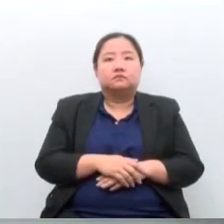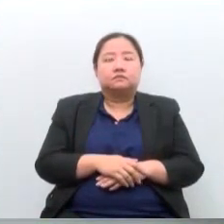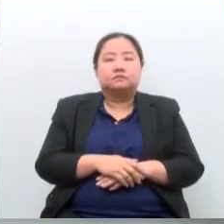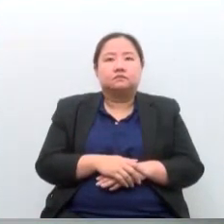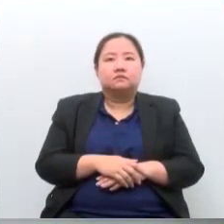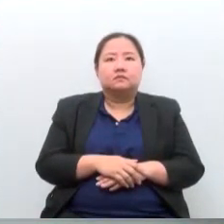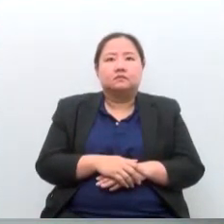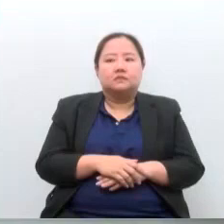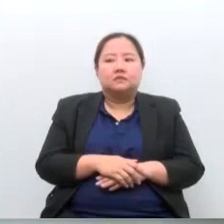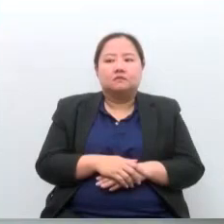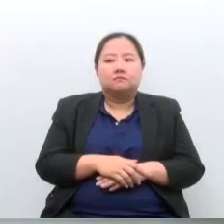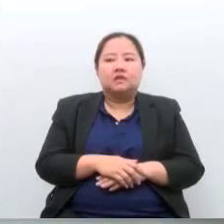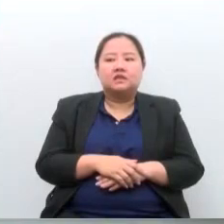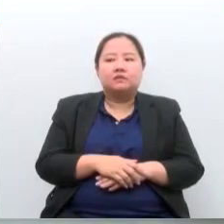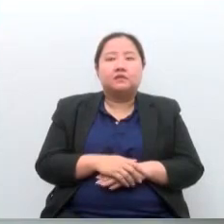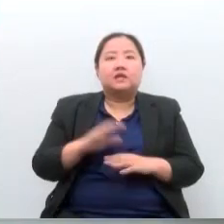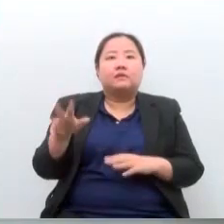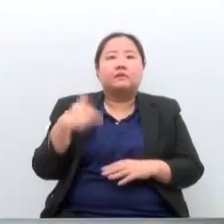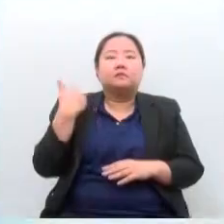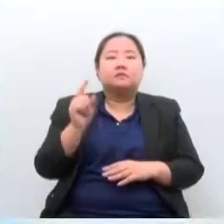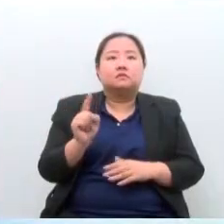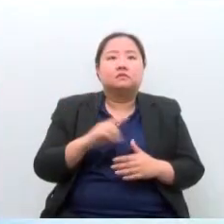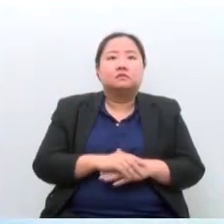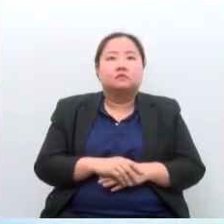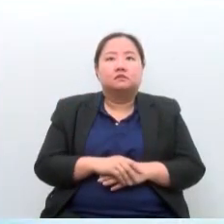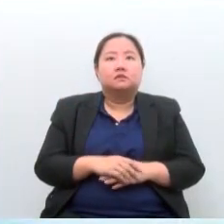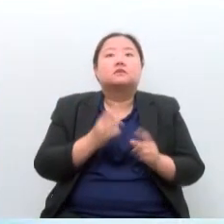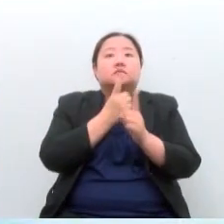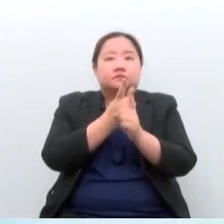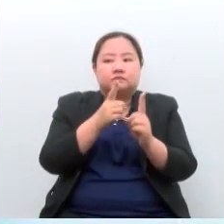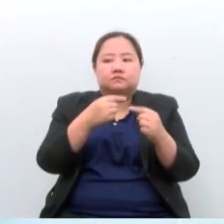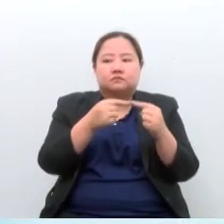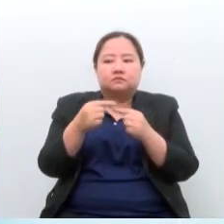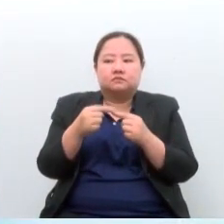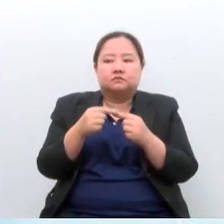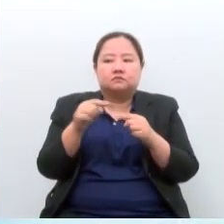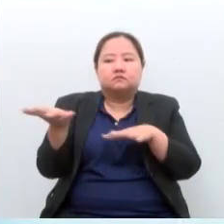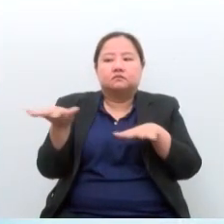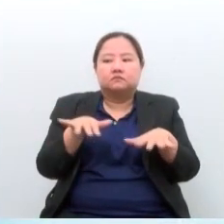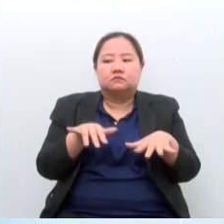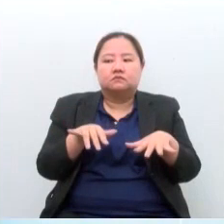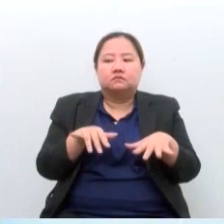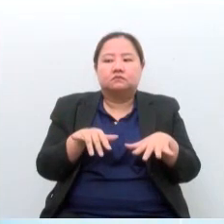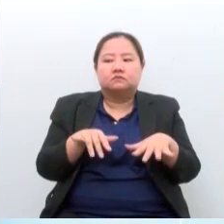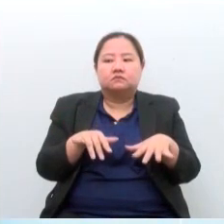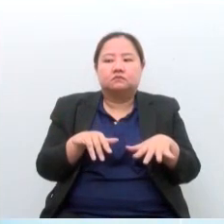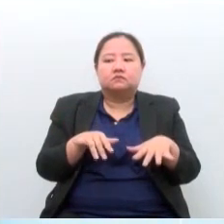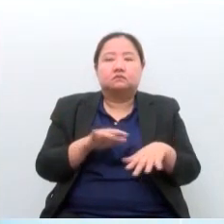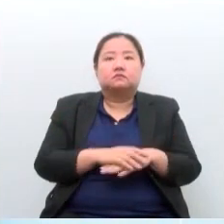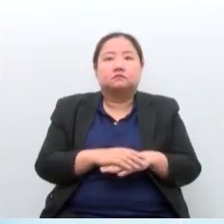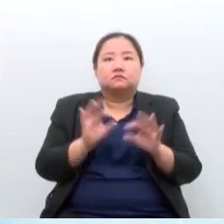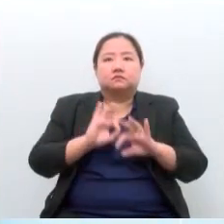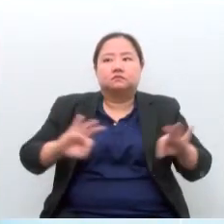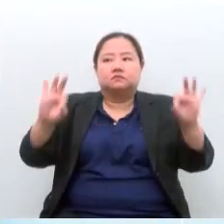การตามนโยบายนี้แล้วนะครับก็ให้ดำเนินต่อไปตามสภาพและความพร้อมนะครับในกรณีที่ 3นี่